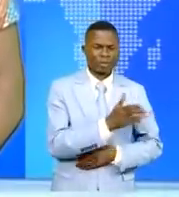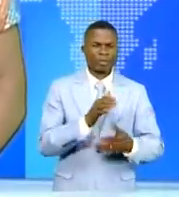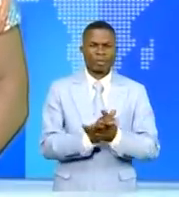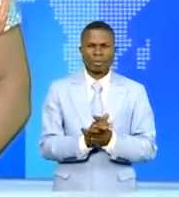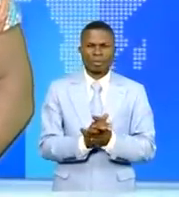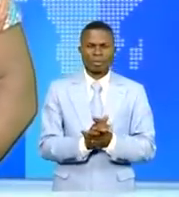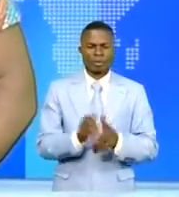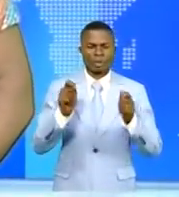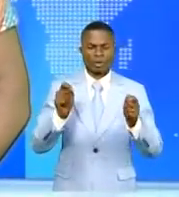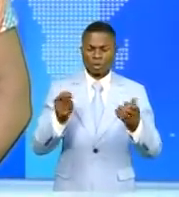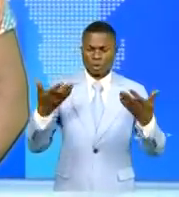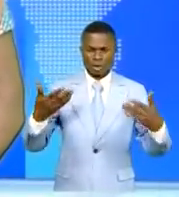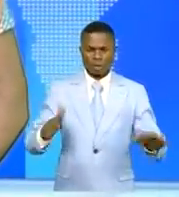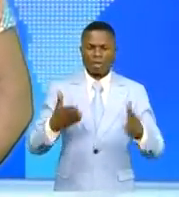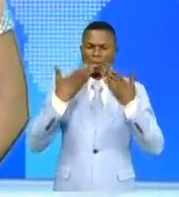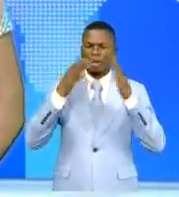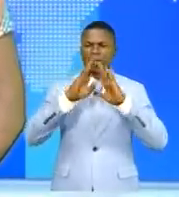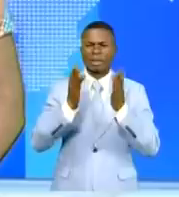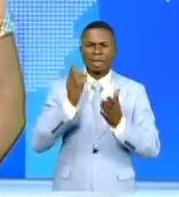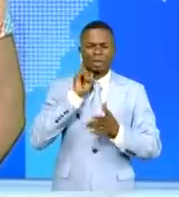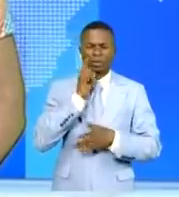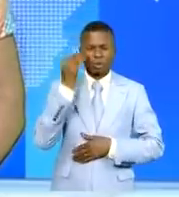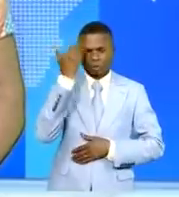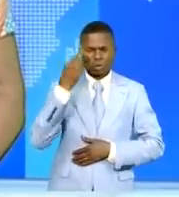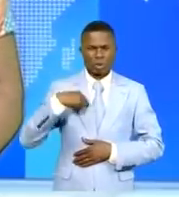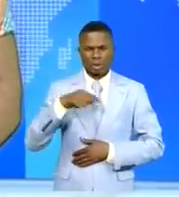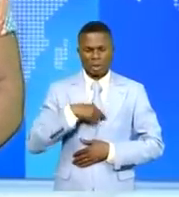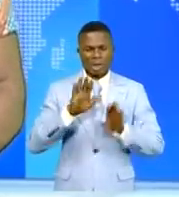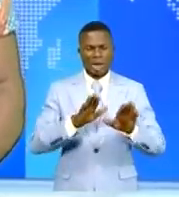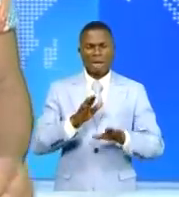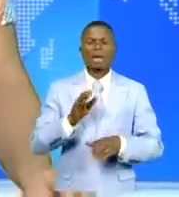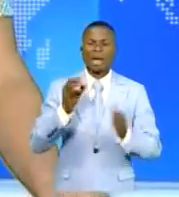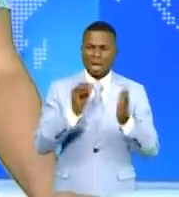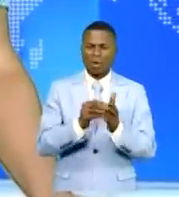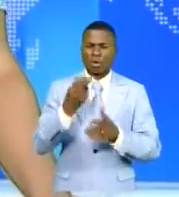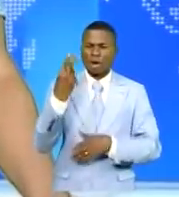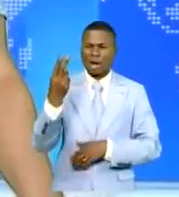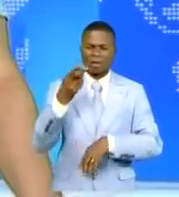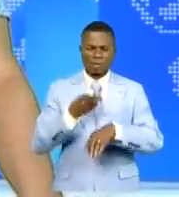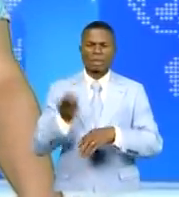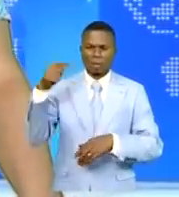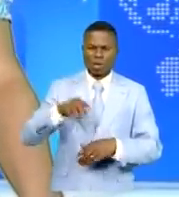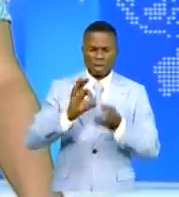Ce journal est terminé. Merci à vous de nous avoir suivis. Je vous retrouve demain à 7h avec le